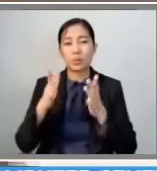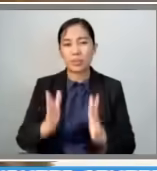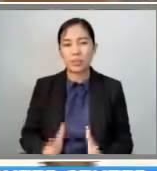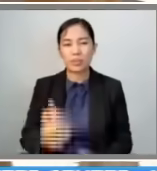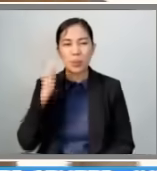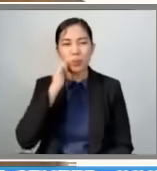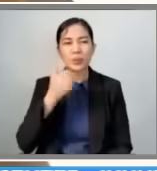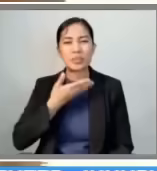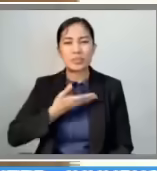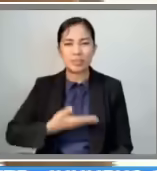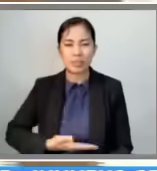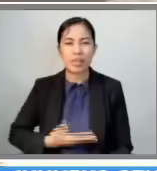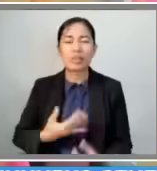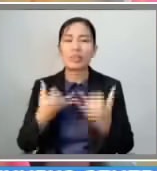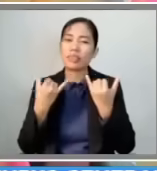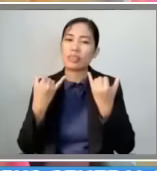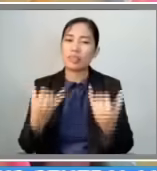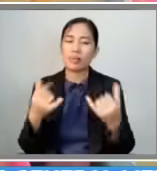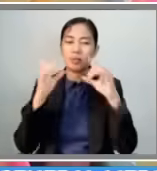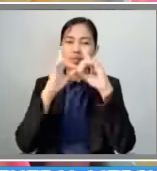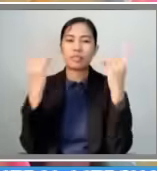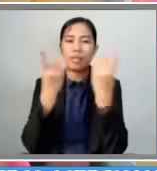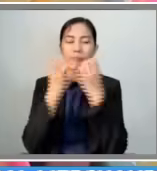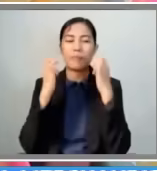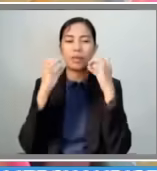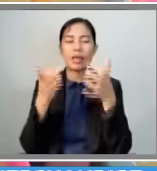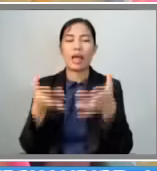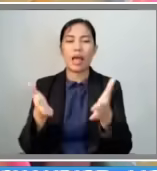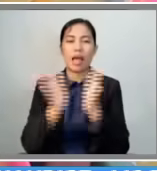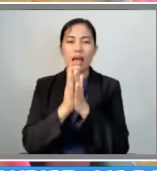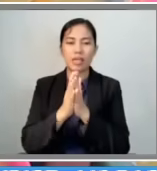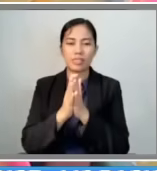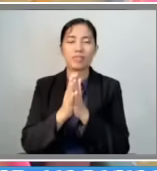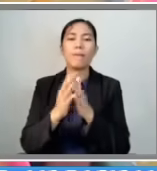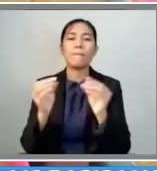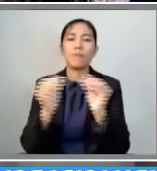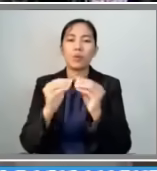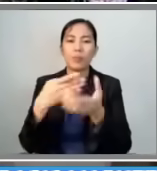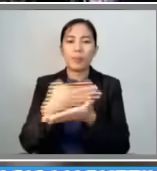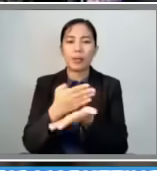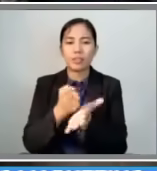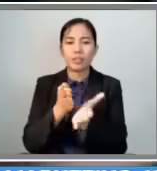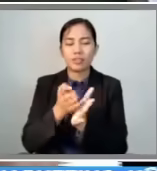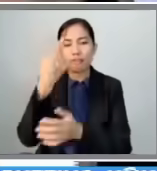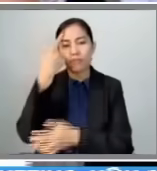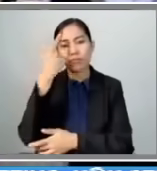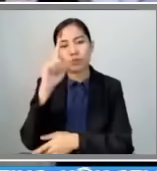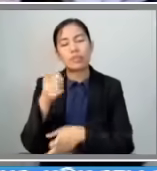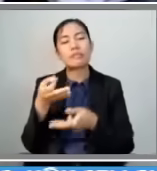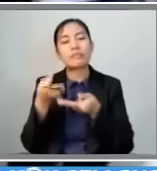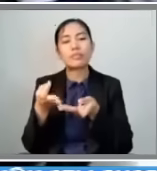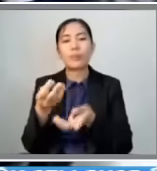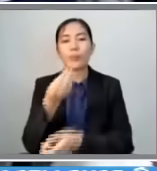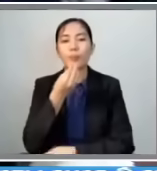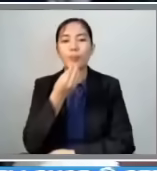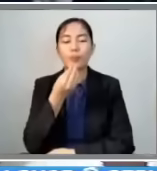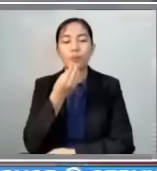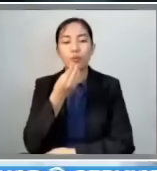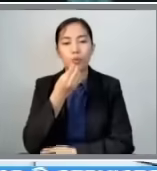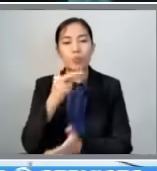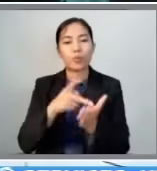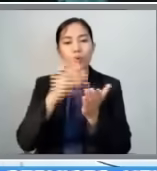budget ng DepEd sa 2024 para sa pagpapalawak ng kanilang feeding program na balak na nilang gawing buong school